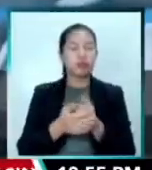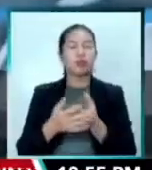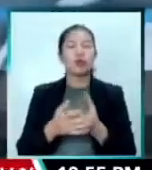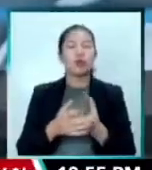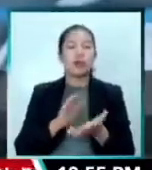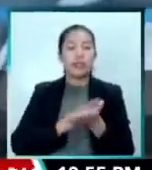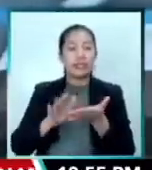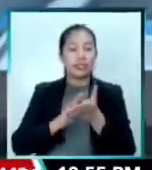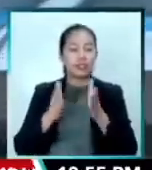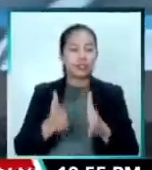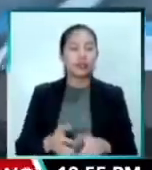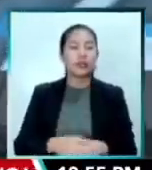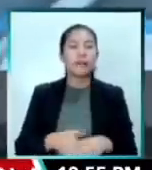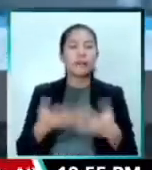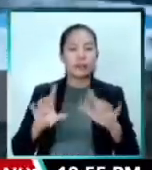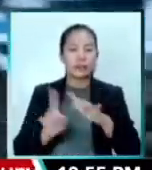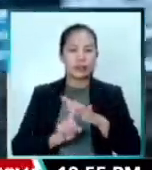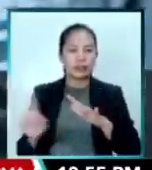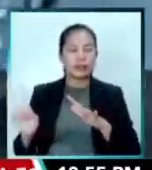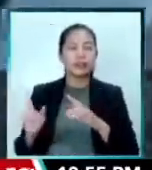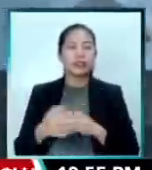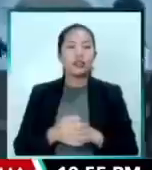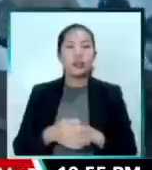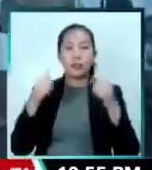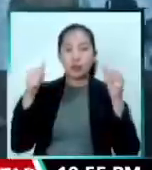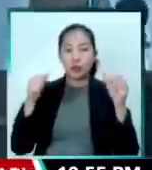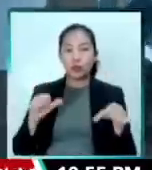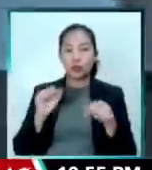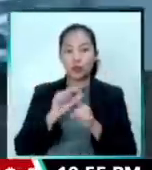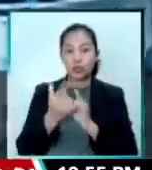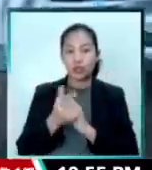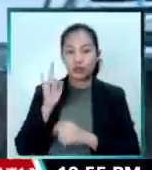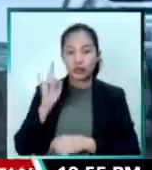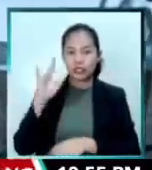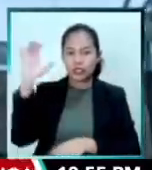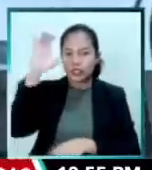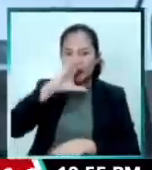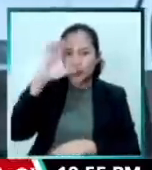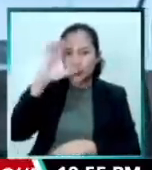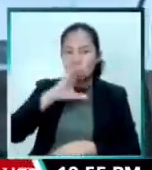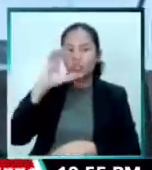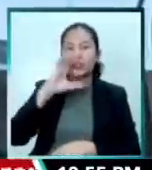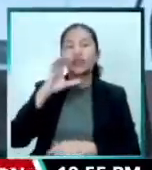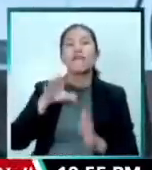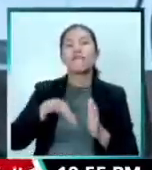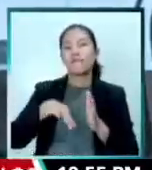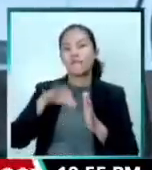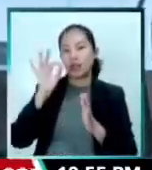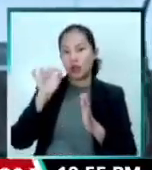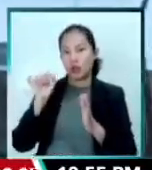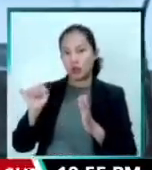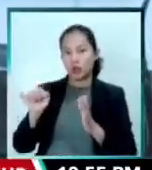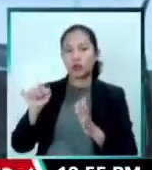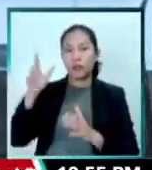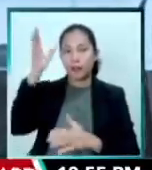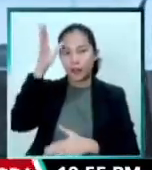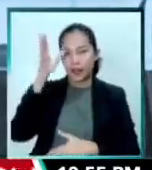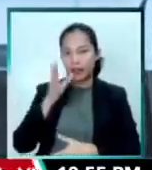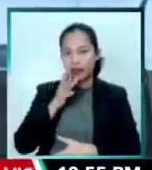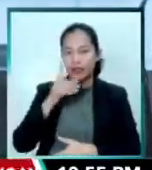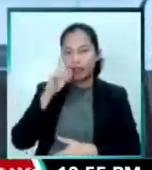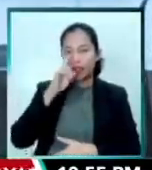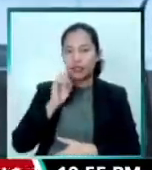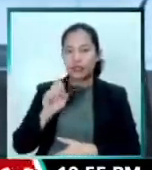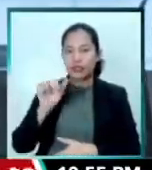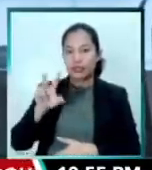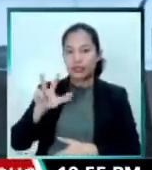i-post sa social media ang video at litrato, hinanap at nakausap ng mga taga-barangay ang magulang ng 13 taong gulang na